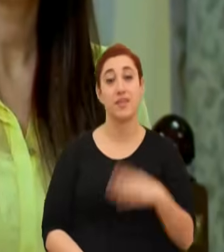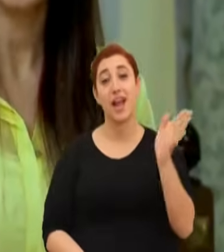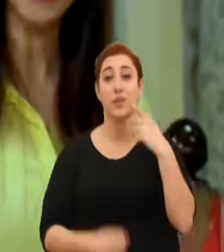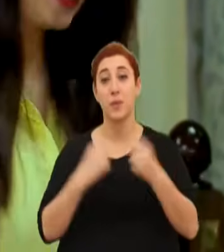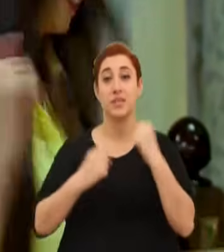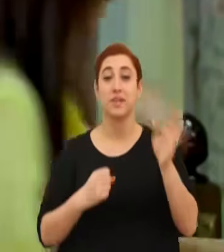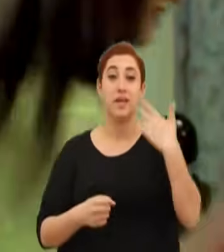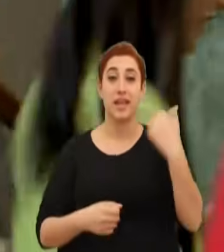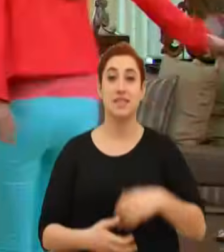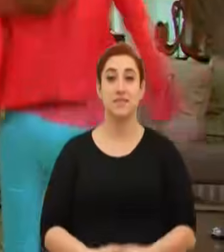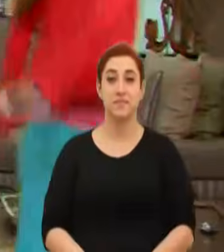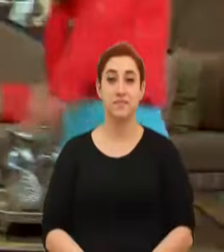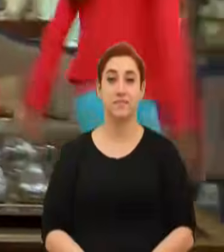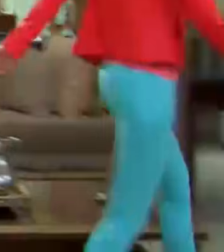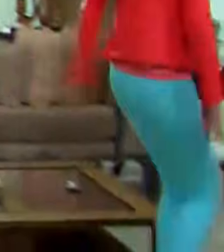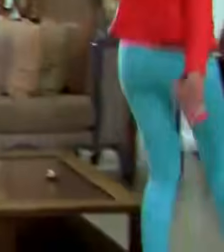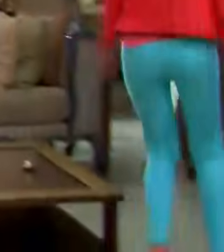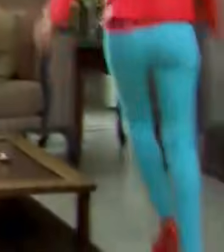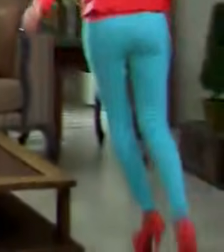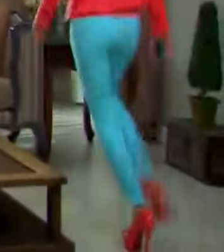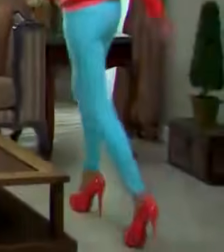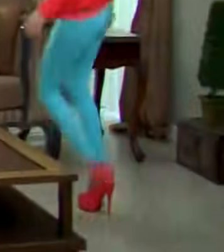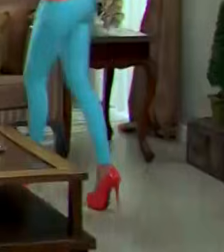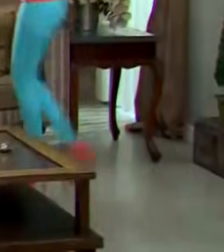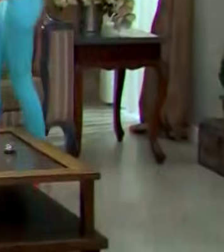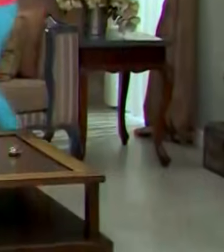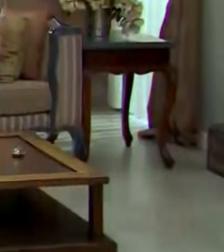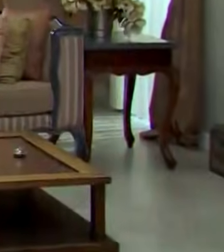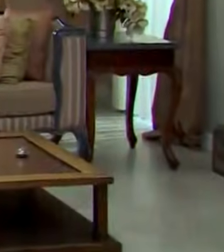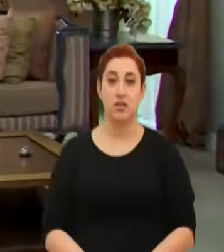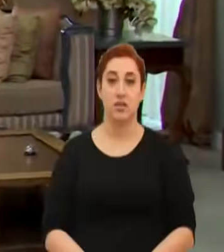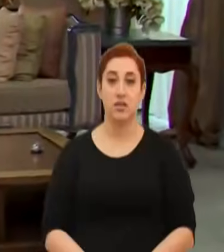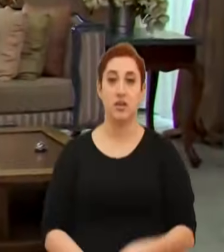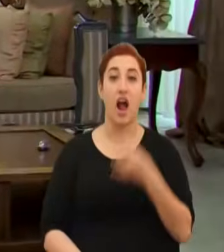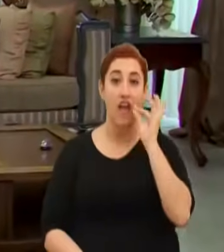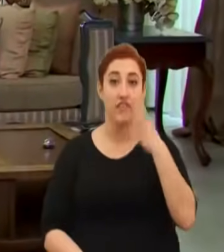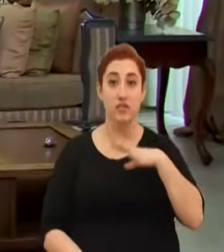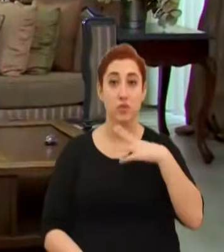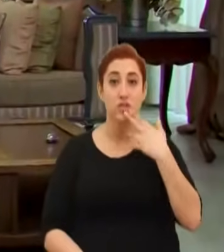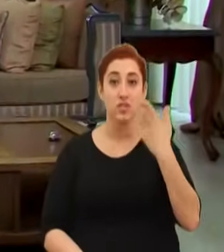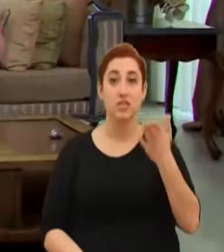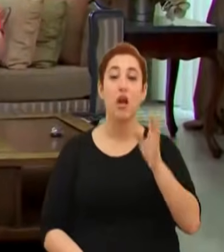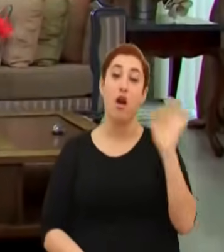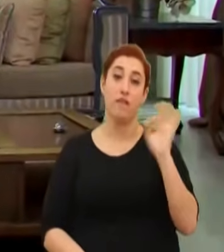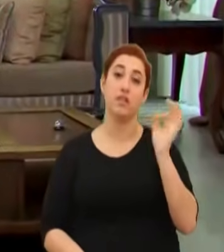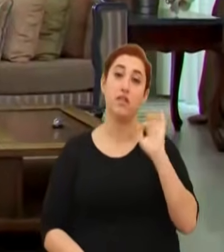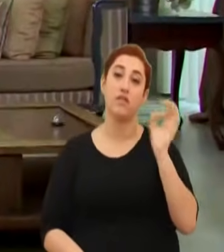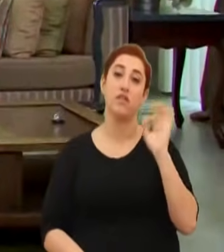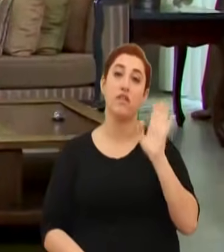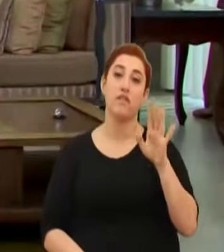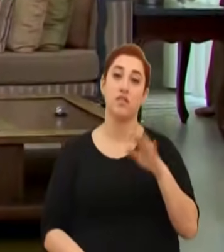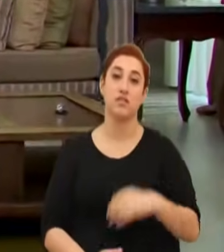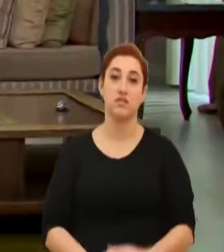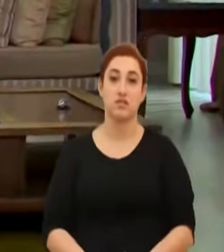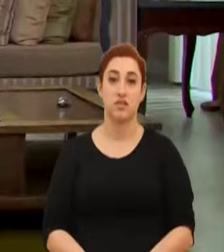Hadi koyayım. Hadi görev başına. Sefa'nın üzerinden telefonları alıp koltuğa oturdular. Kahve içer miyiz kızlar? Aa tabii. Ay, evet evet tabii.